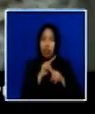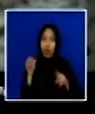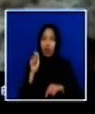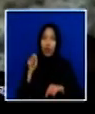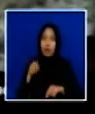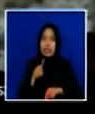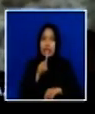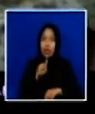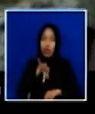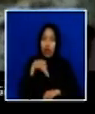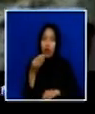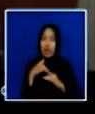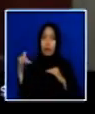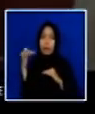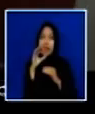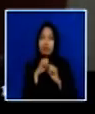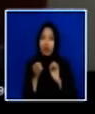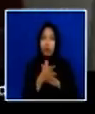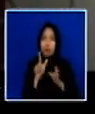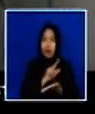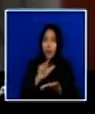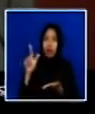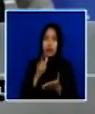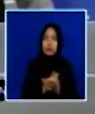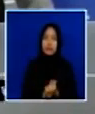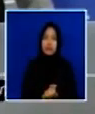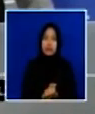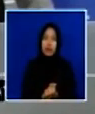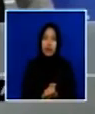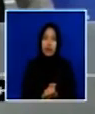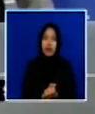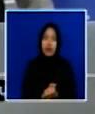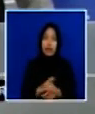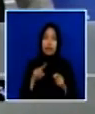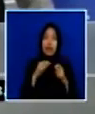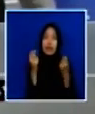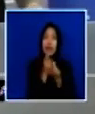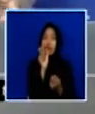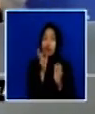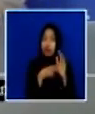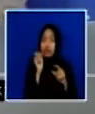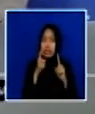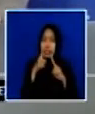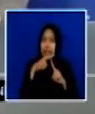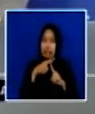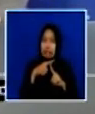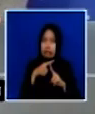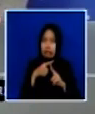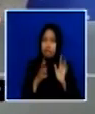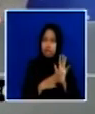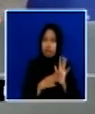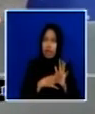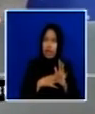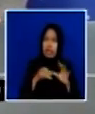kurungan penjara jadi Surabaya Joko Hermanto melaporkan Hai Tim unit reserse kriminal Polsek Balung Jember